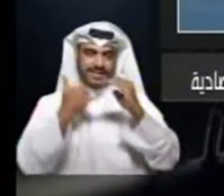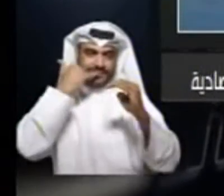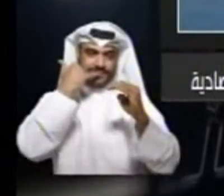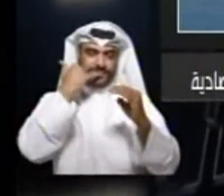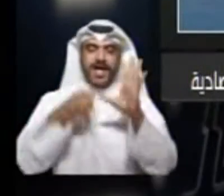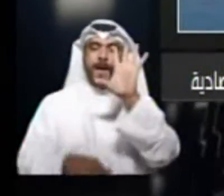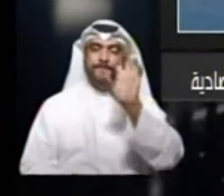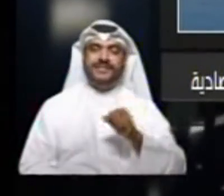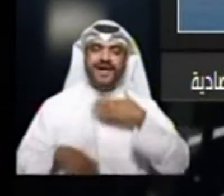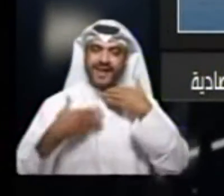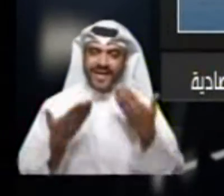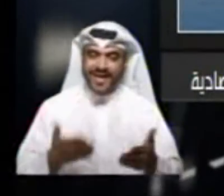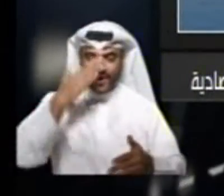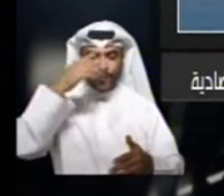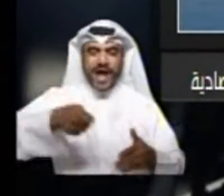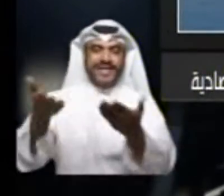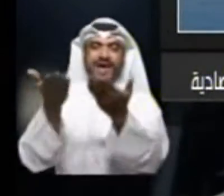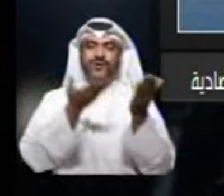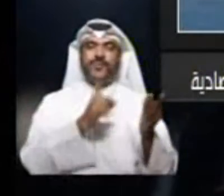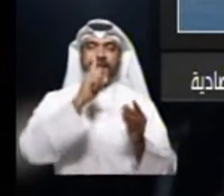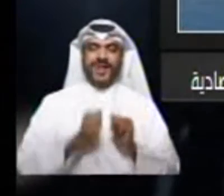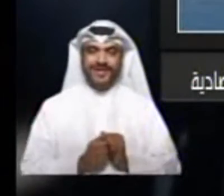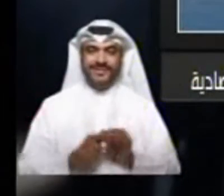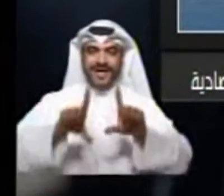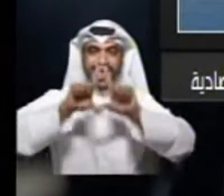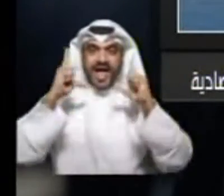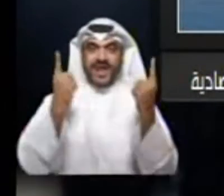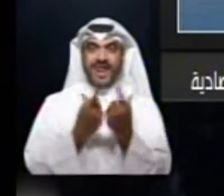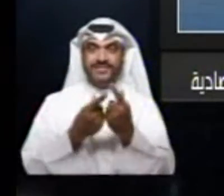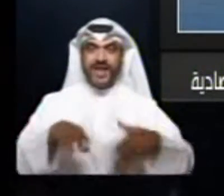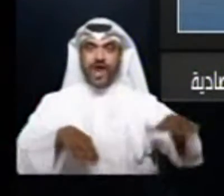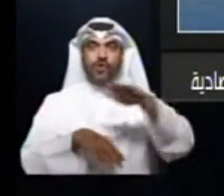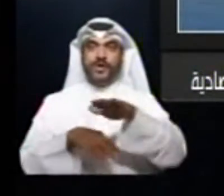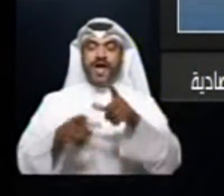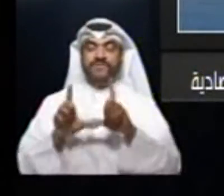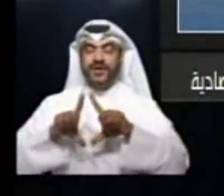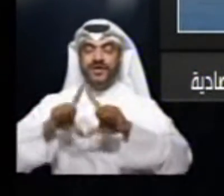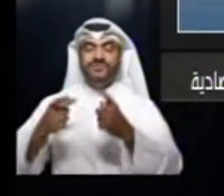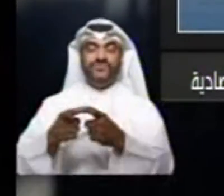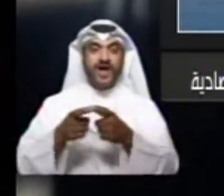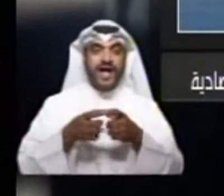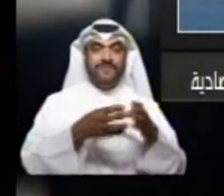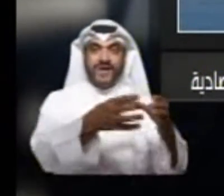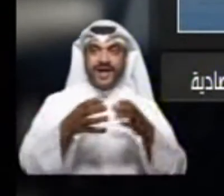مساك الله بالخير وحياكم الله. اللجنة العليا لها عدة فرق، أحد الفرق اللي هو